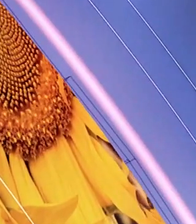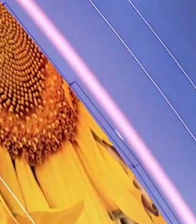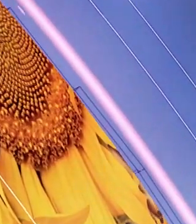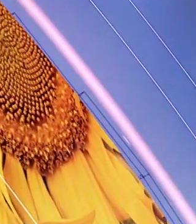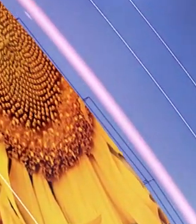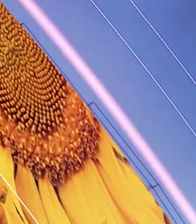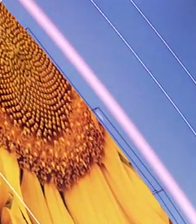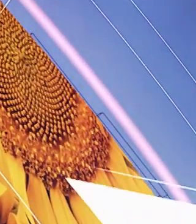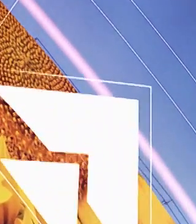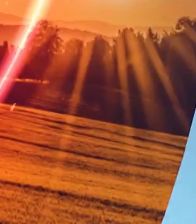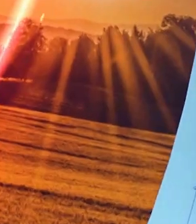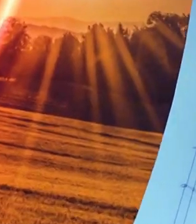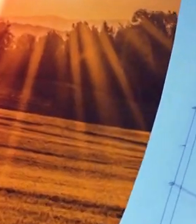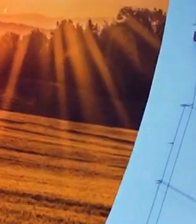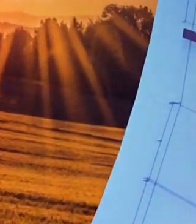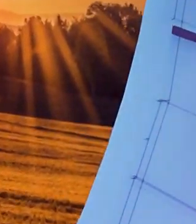МУЗЫКАЛЬНАЯ ЗАСТАВКА